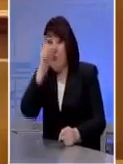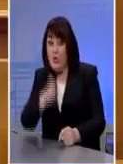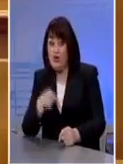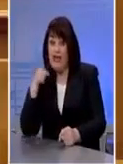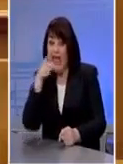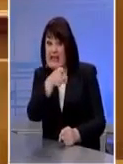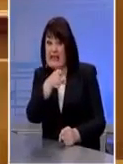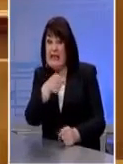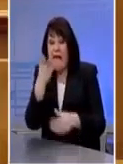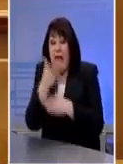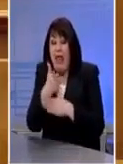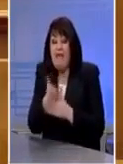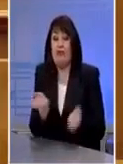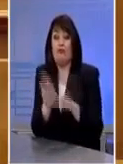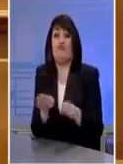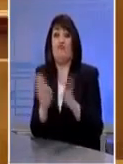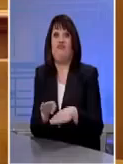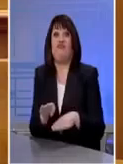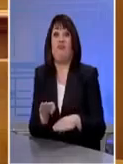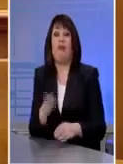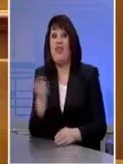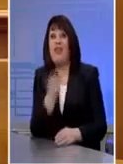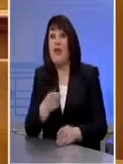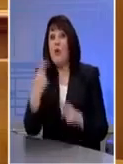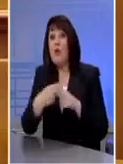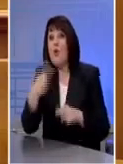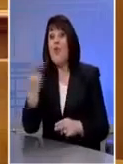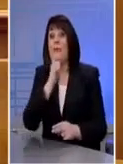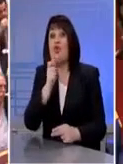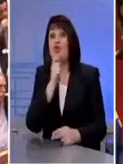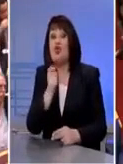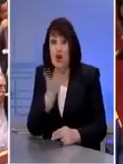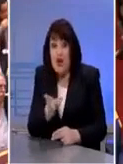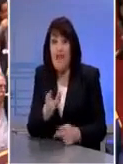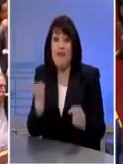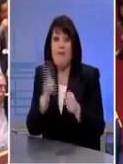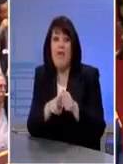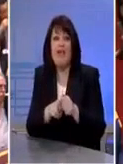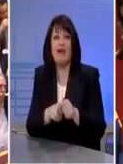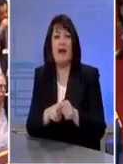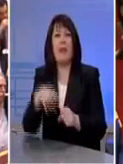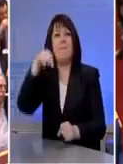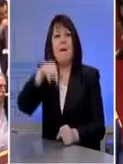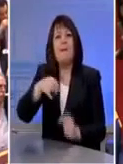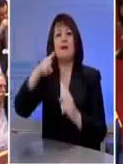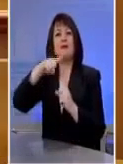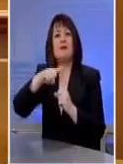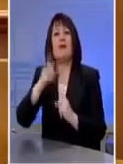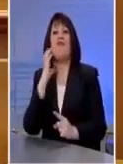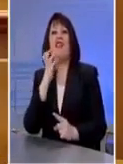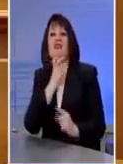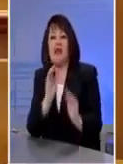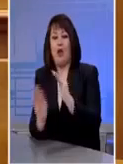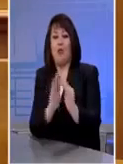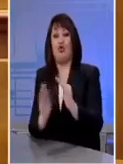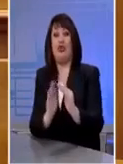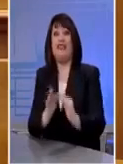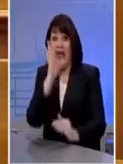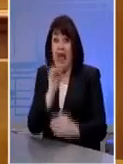τα κλείβανε και τα θάβανε για να συγκυβερνήσουν με τον Βενιζέλο και να καλύψουν τον Παπαντονίου και τον Τσοχατζόπουλο. Αυτή είναι η